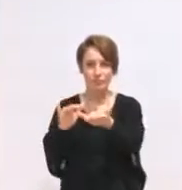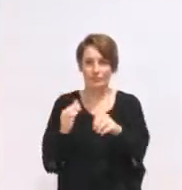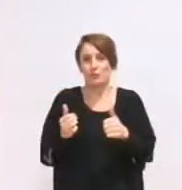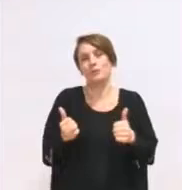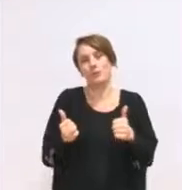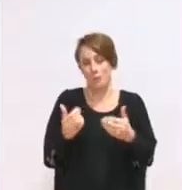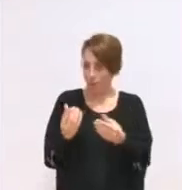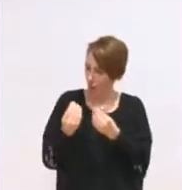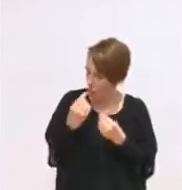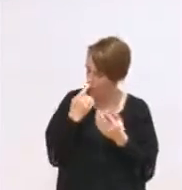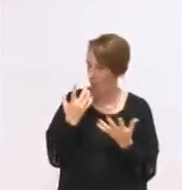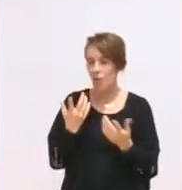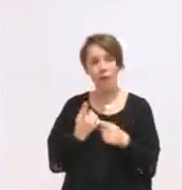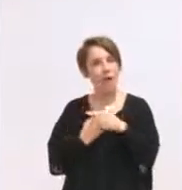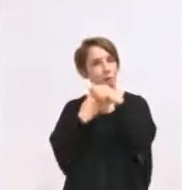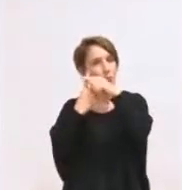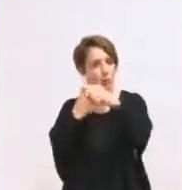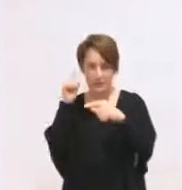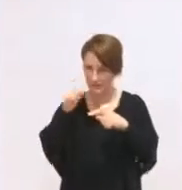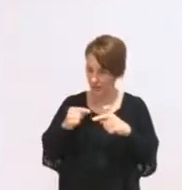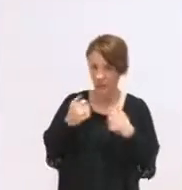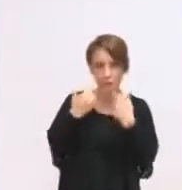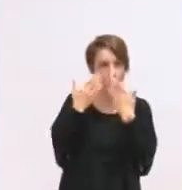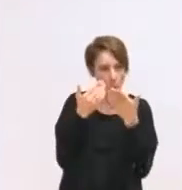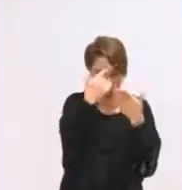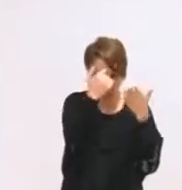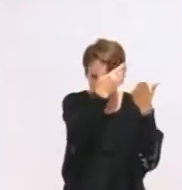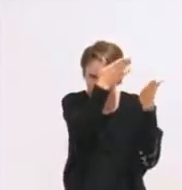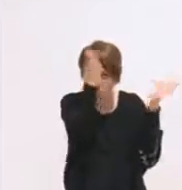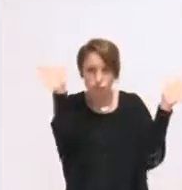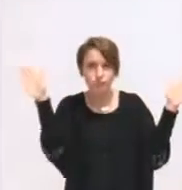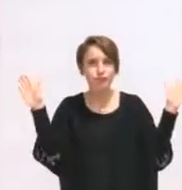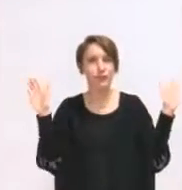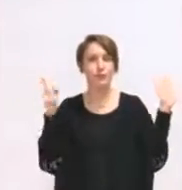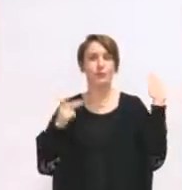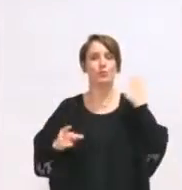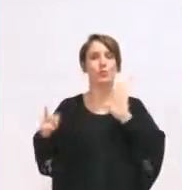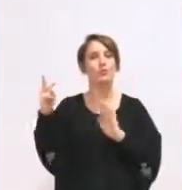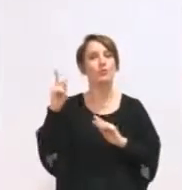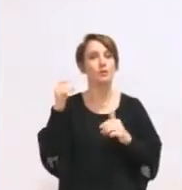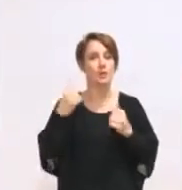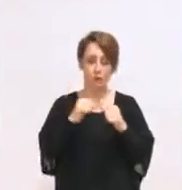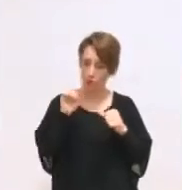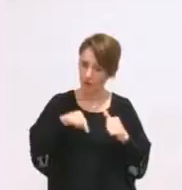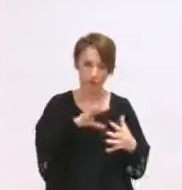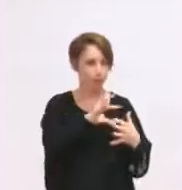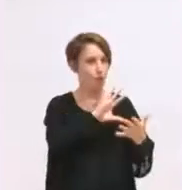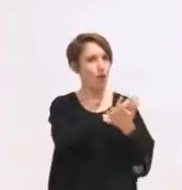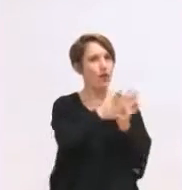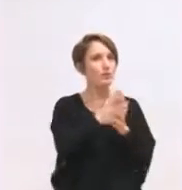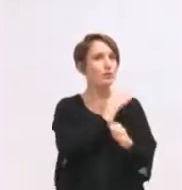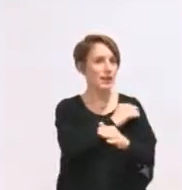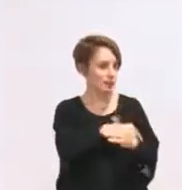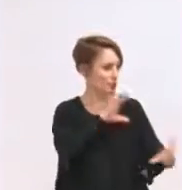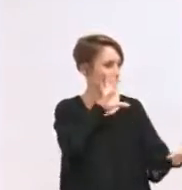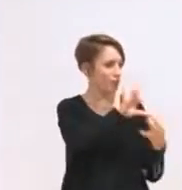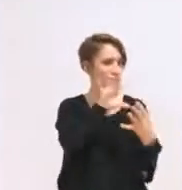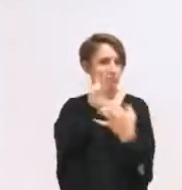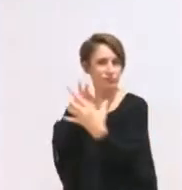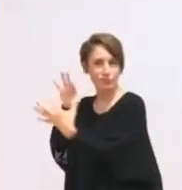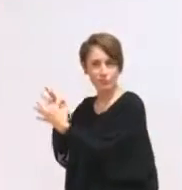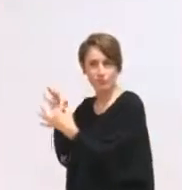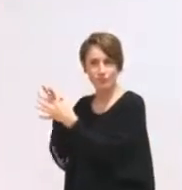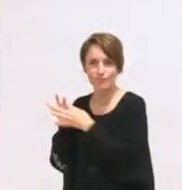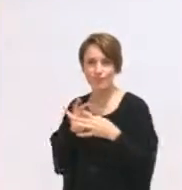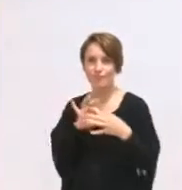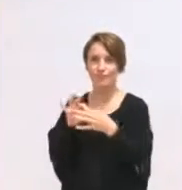nous encourager aussi à diversifier cette offre et à prolonger le travail avec les associations sportives, notamment, et cela a été dit,